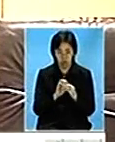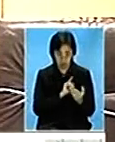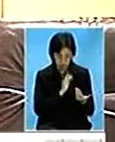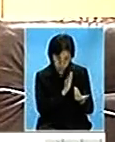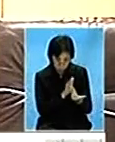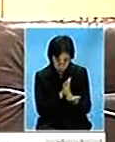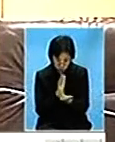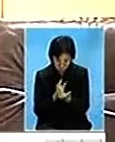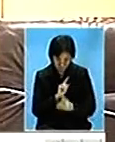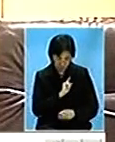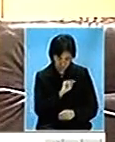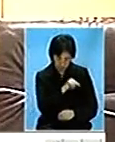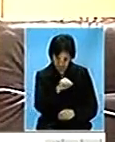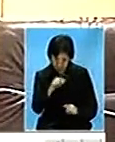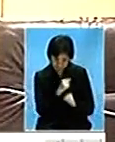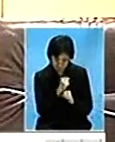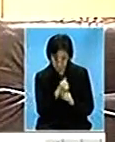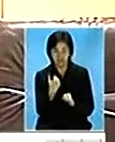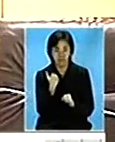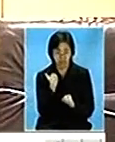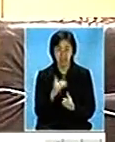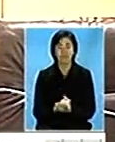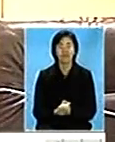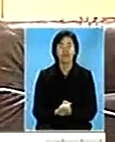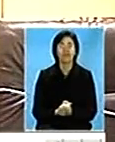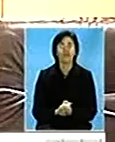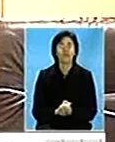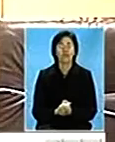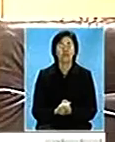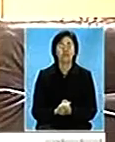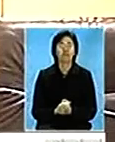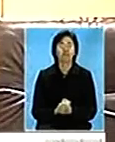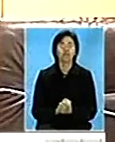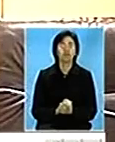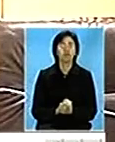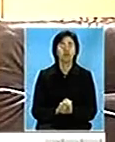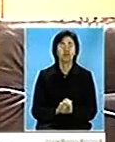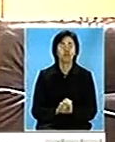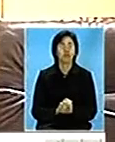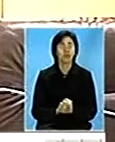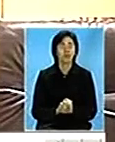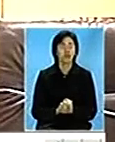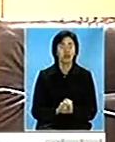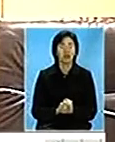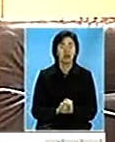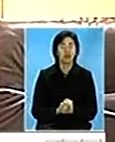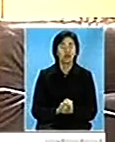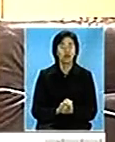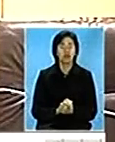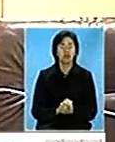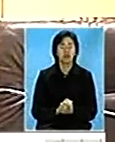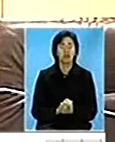ที่ทางท่านที่ท่านทางสภา